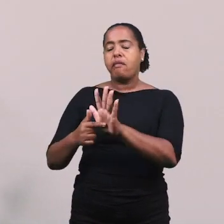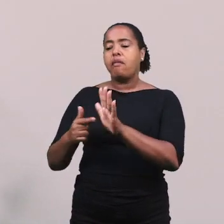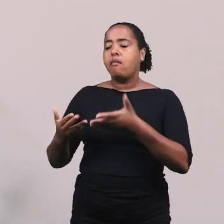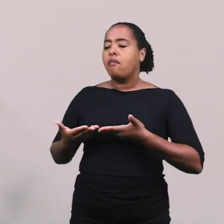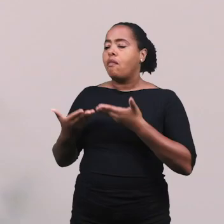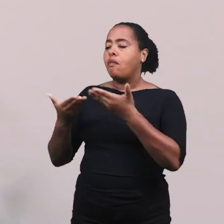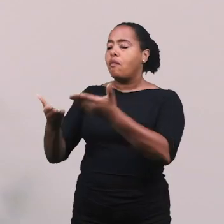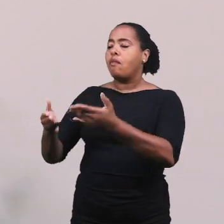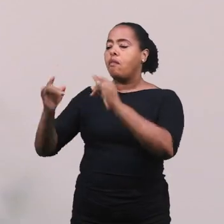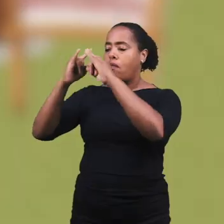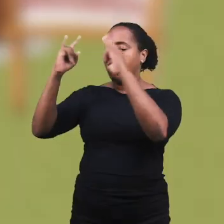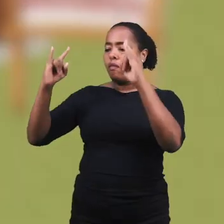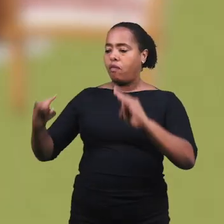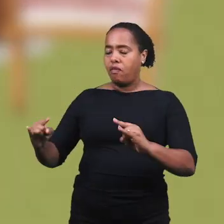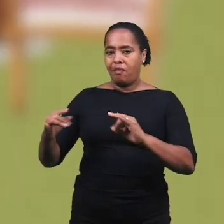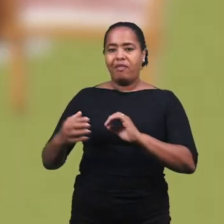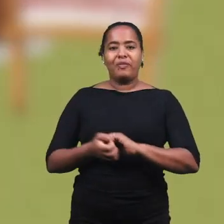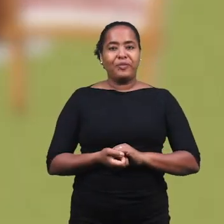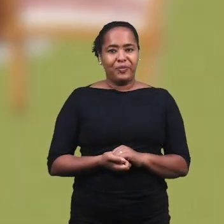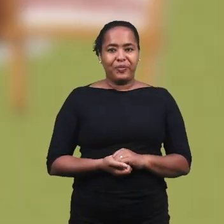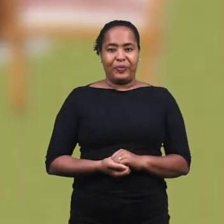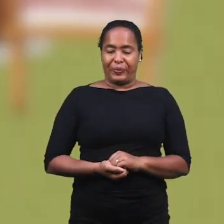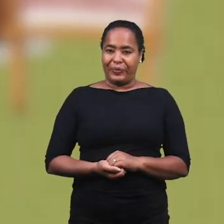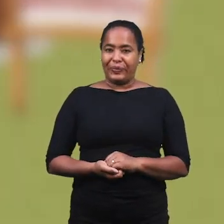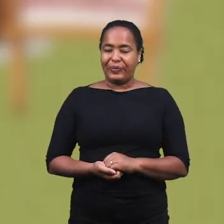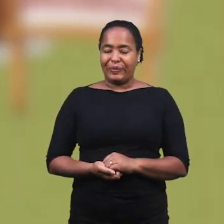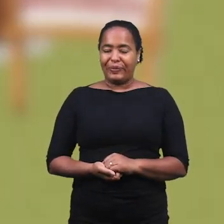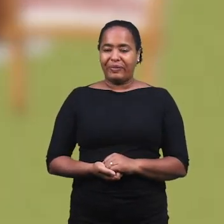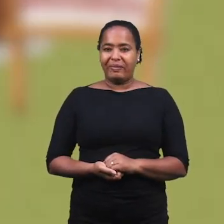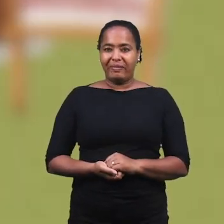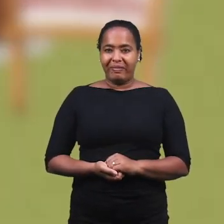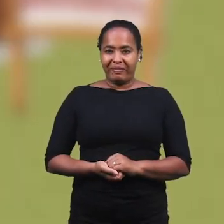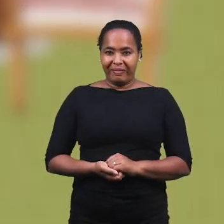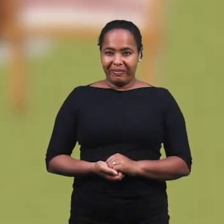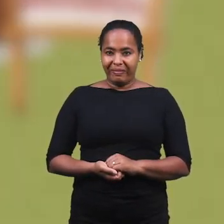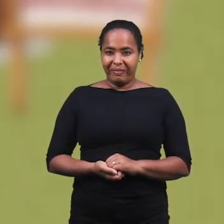Карла Фигередо, она поговорит о жертвоприношениях в скинии.